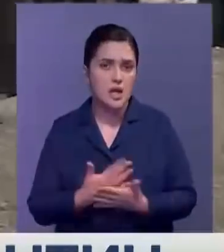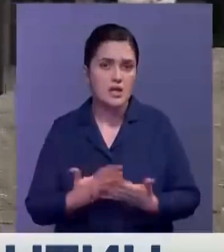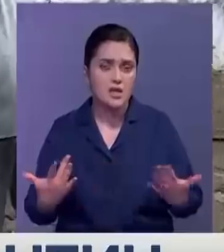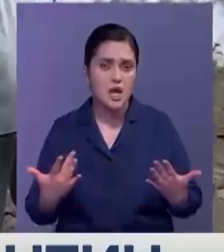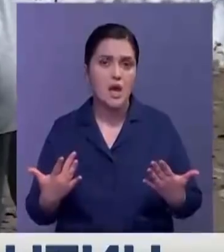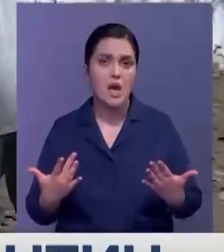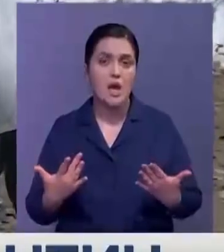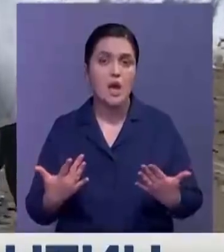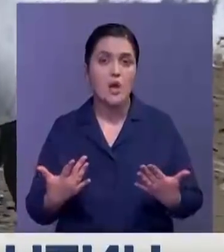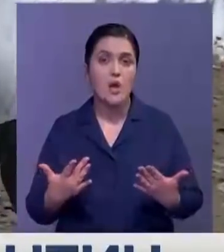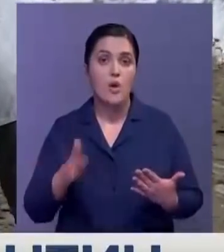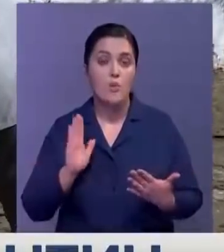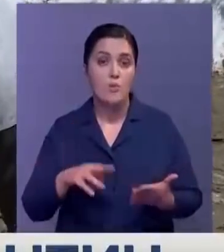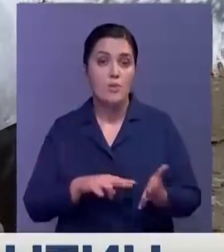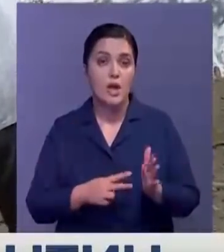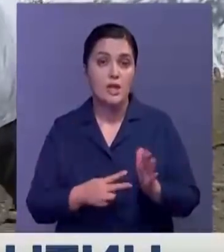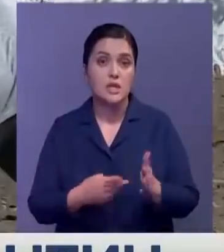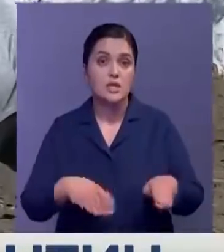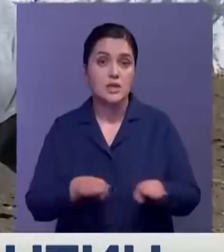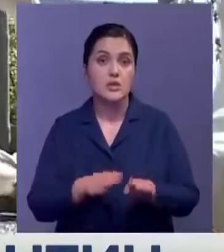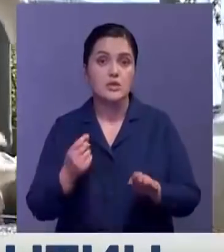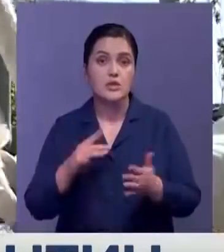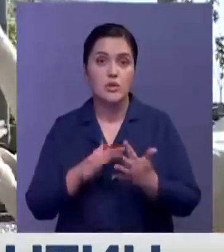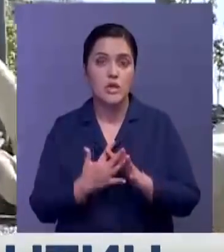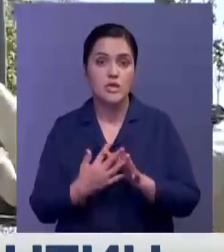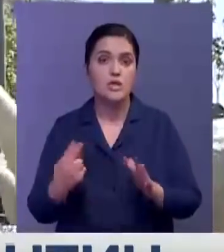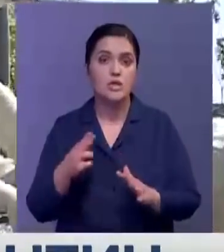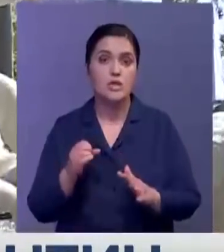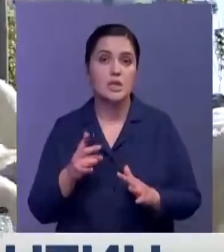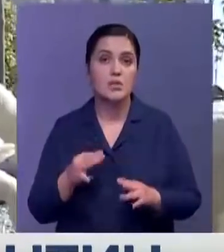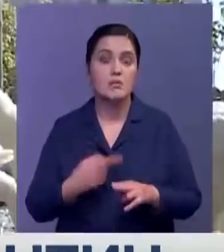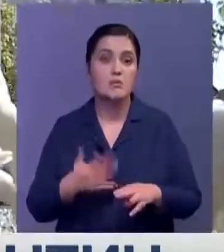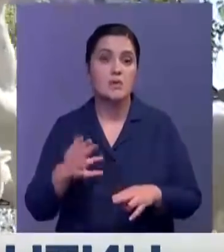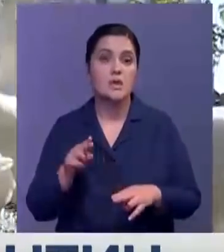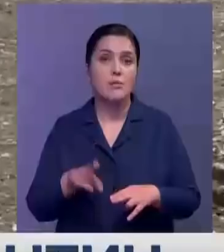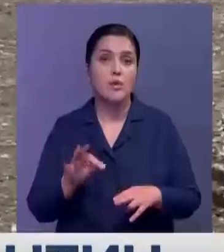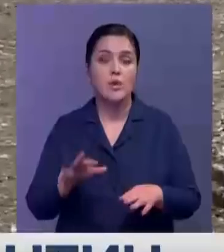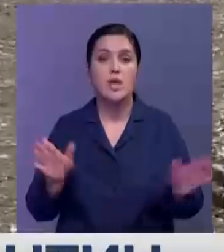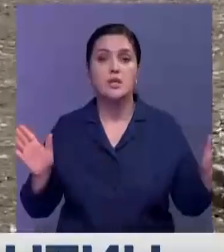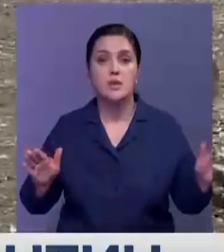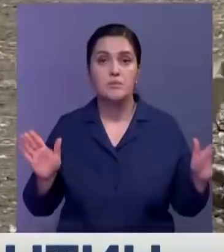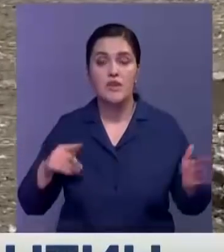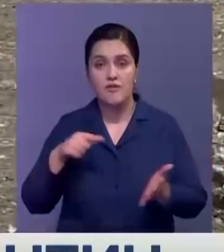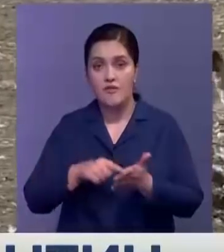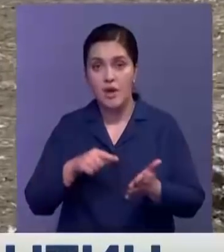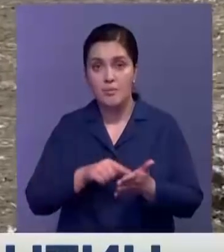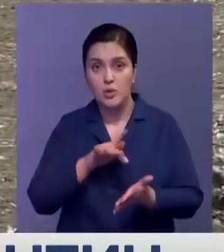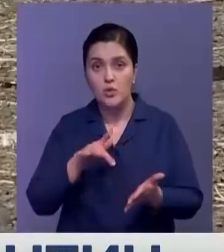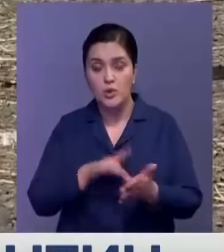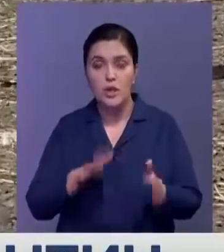разных видов. В ближайшее время власти планируют закрыть еще одно село Целинное. Это в 50 километрах от Аркалыкской птицефабрики,